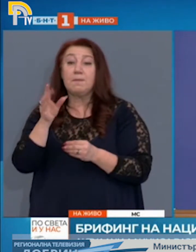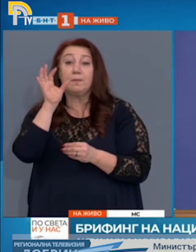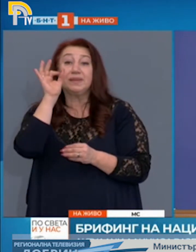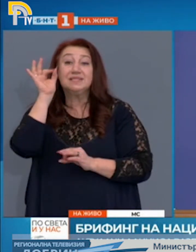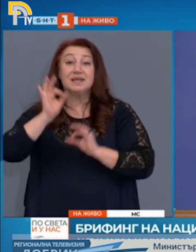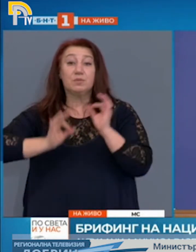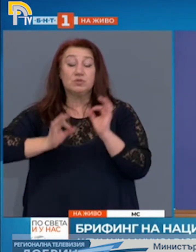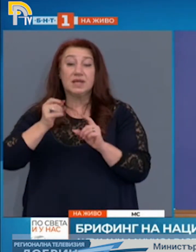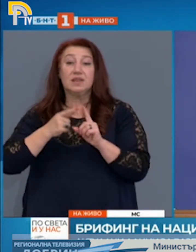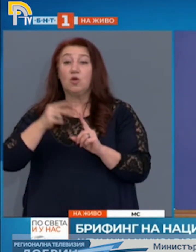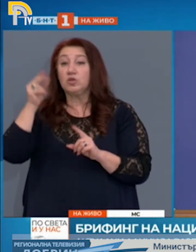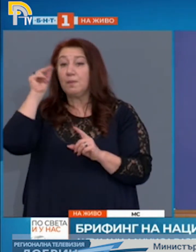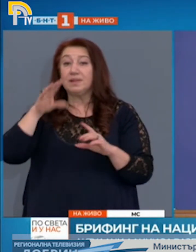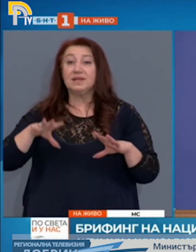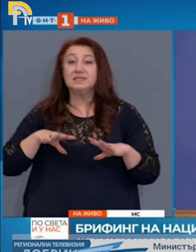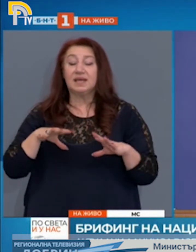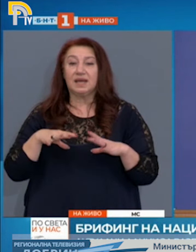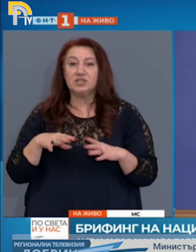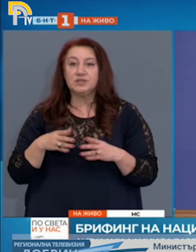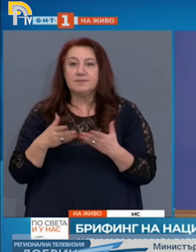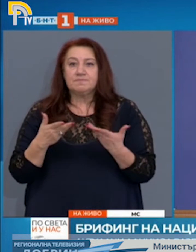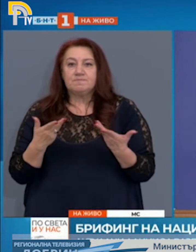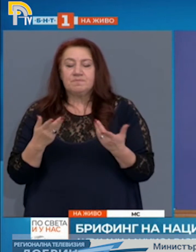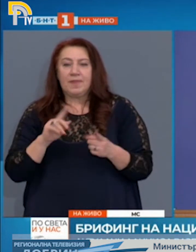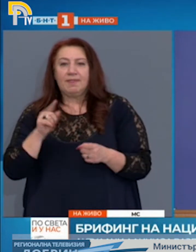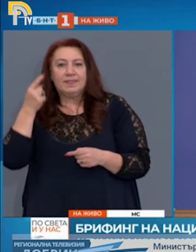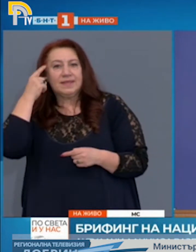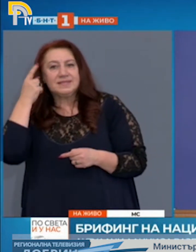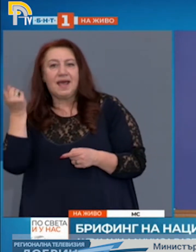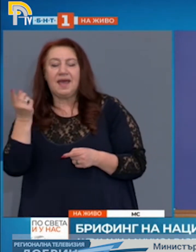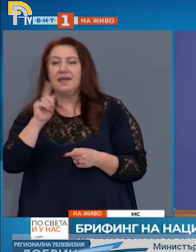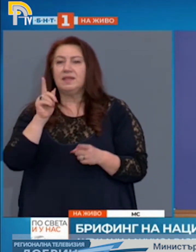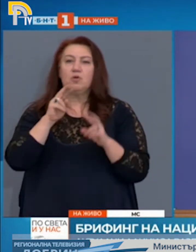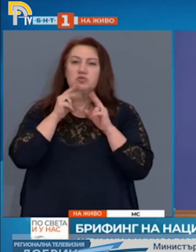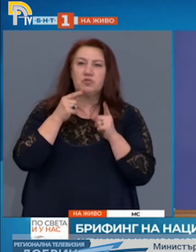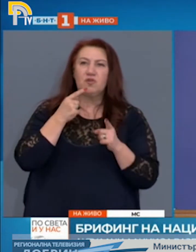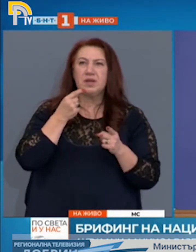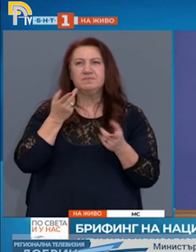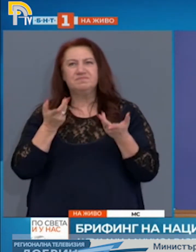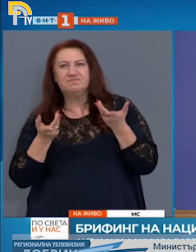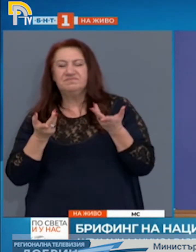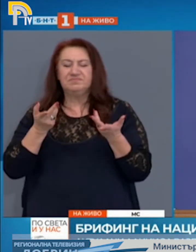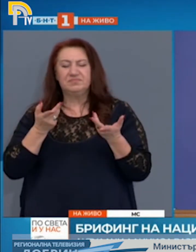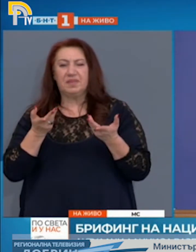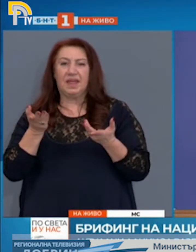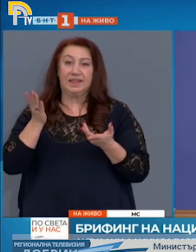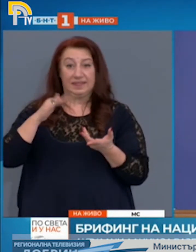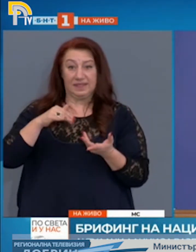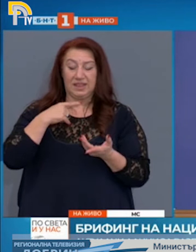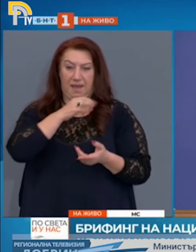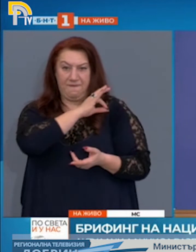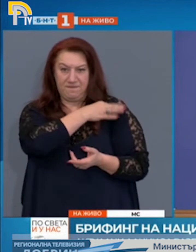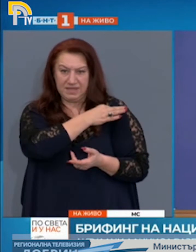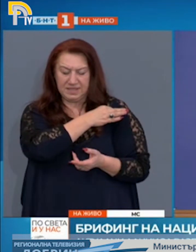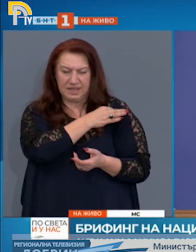% от българските граждани, които не знаят дали ще се вакцинират или които се колебаят. Именно за това, когато